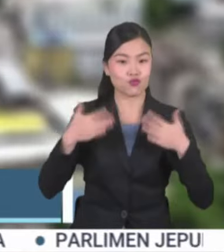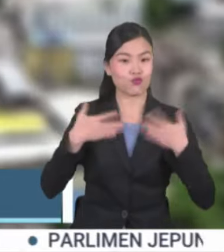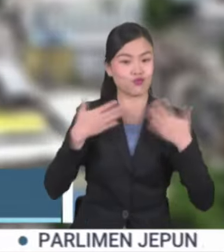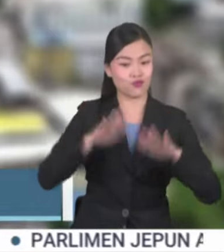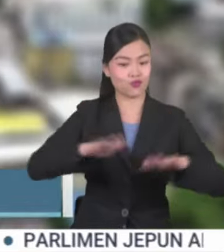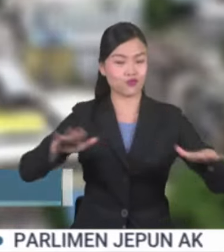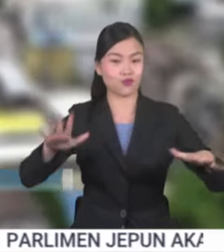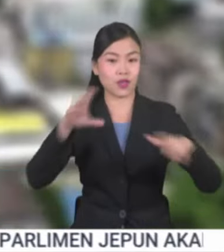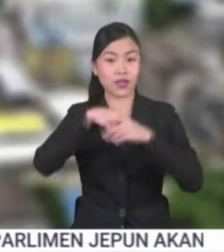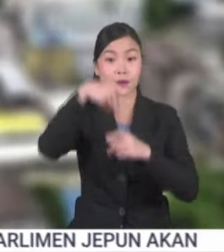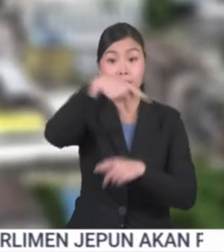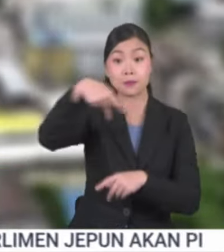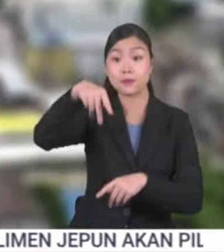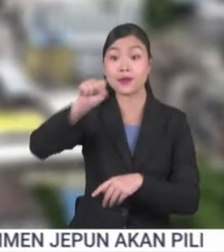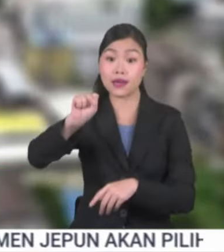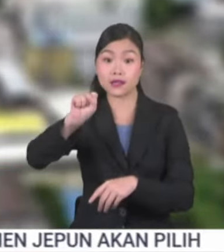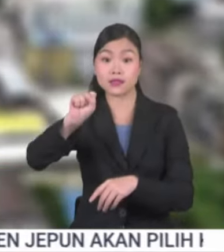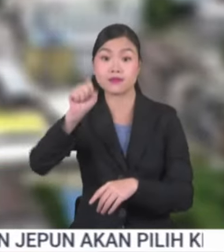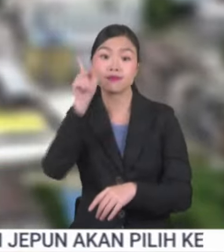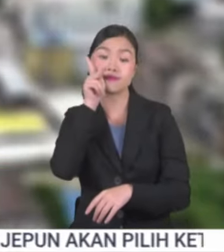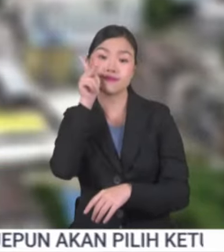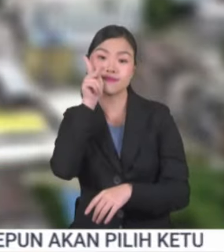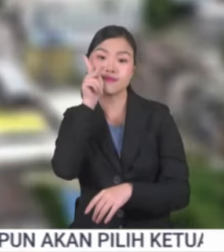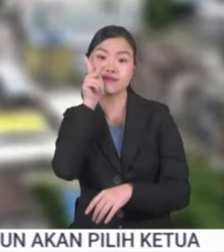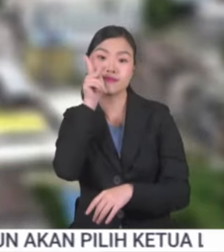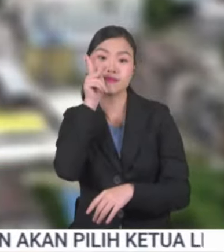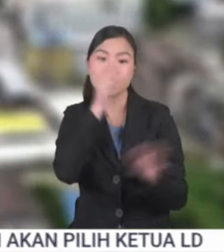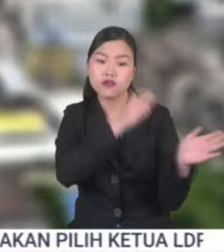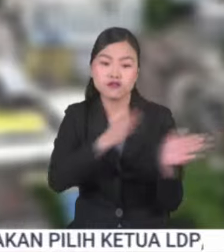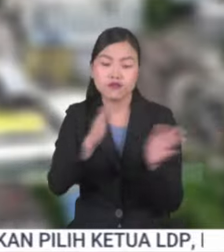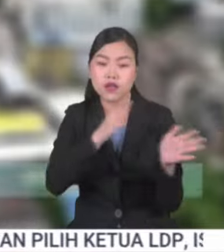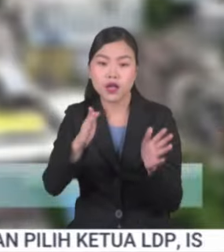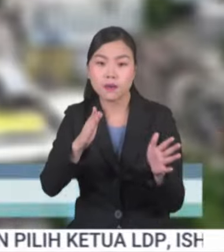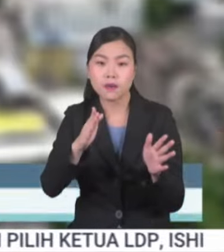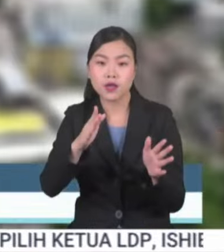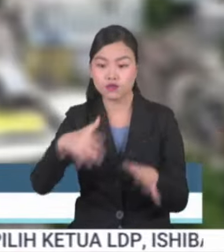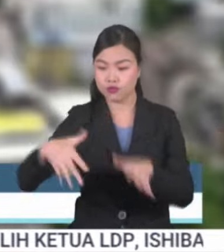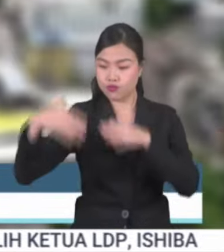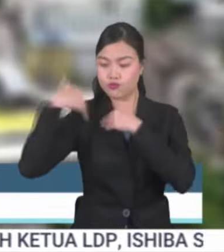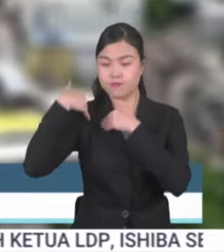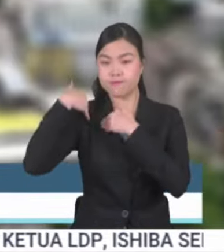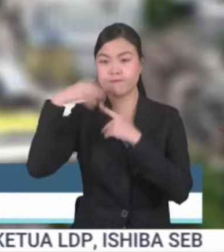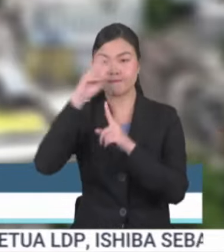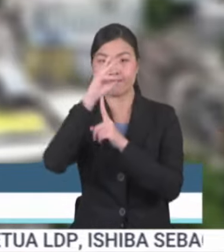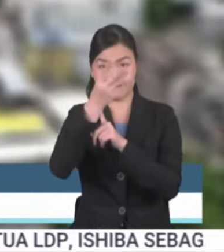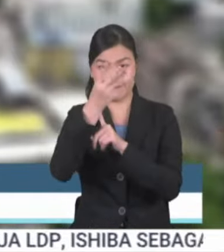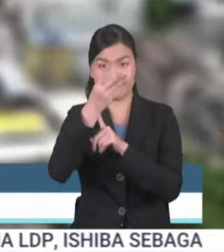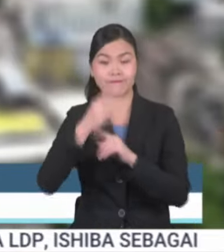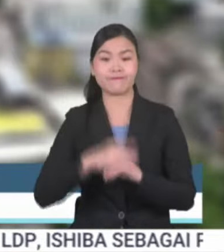di Pusat Pemindahan Sementara PPS. Inisiatif itu diambil JKM Kedah.